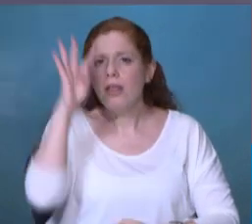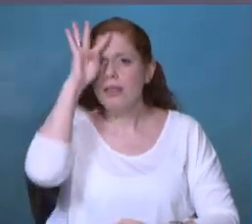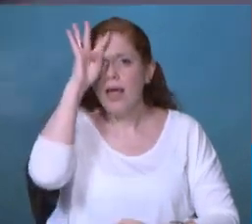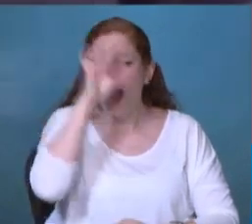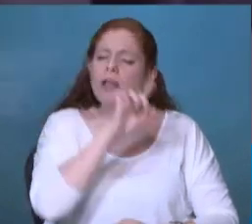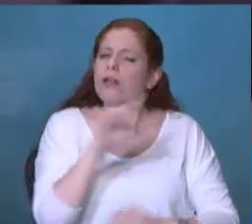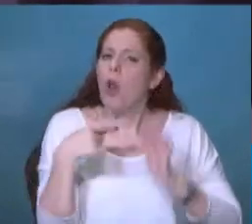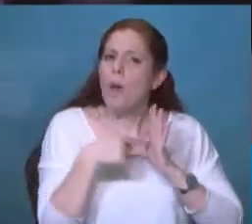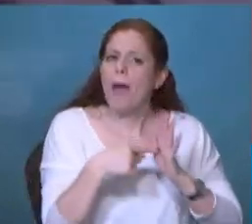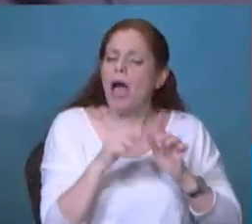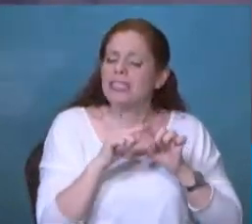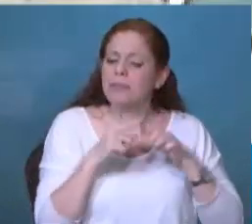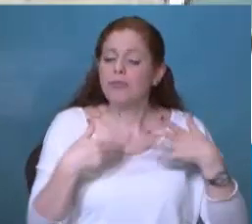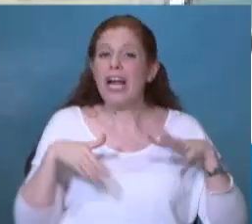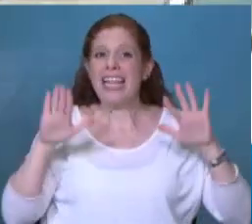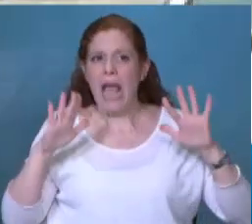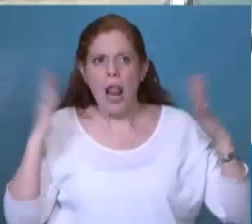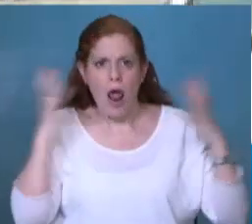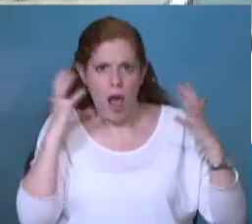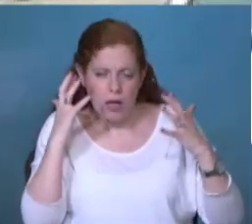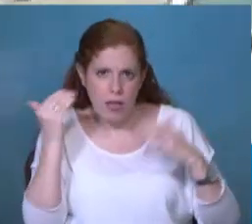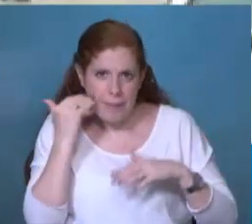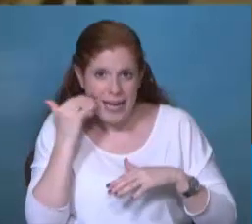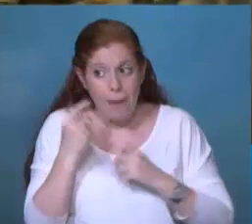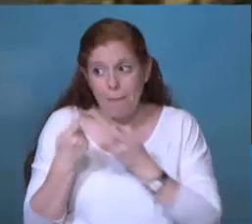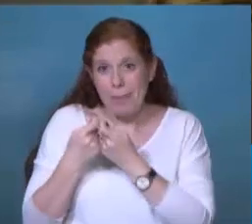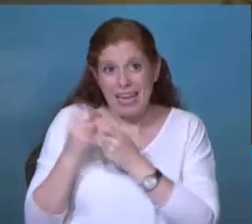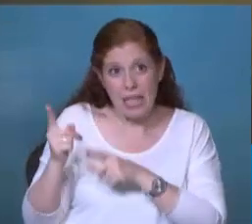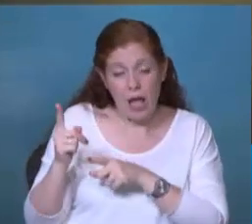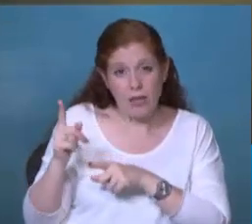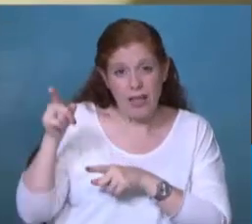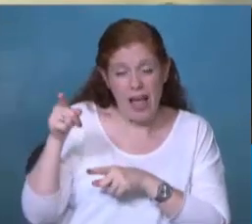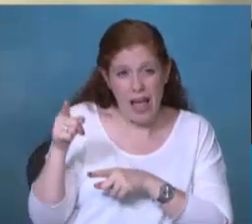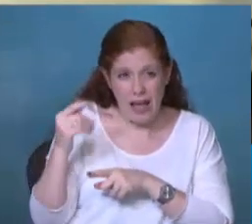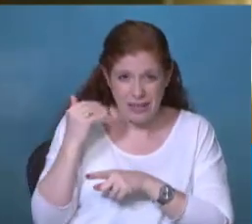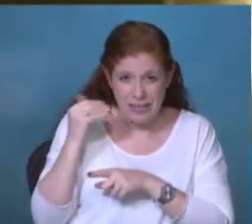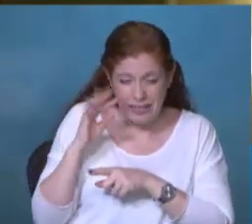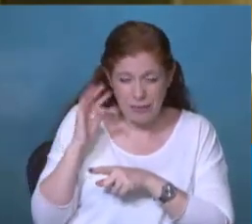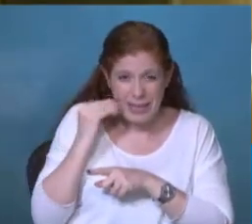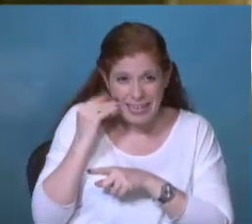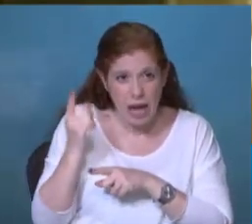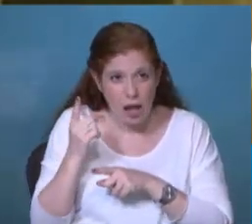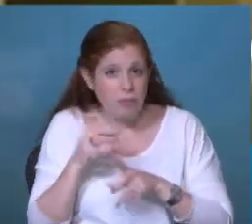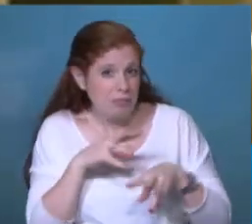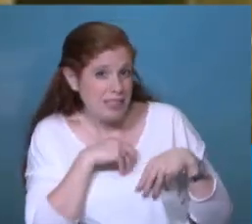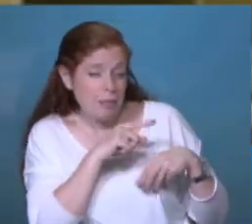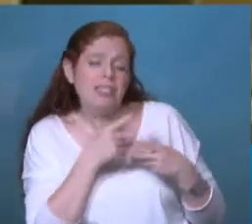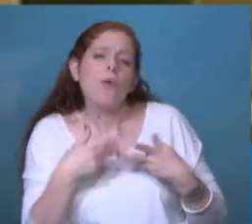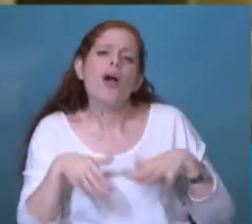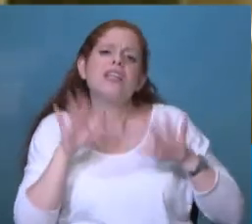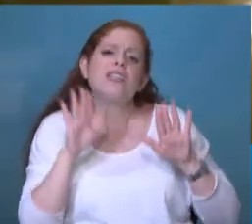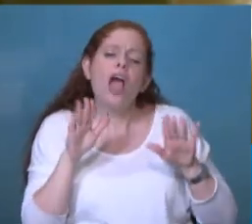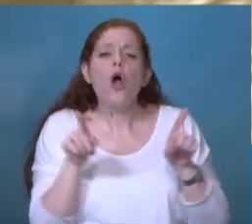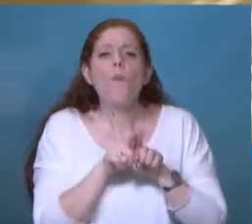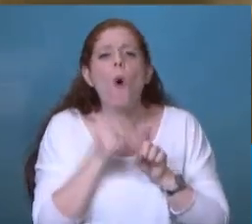כרגע סימני כניעה ללחץ הכלכלי האמריקאי. מבחינת האיראנים, הסכמה על הדרישות של ממשל טראמפ בנושא תוכנית הגרעין היא כניעה המשולה